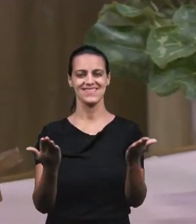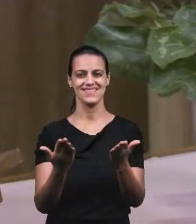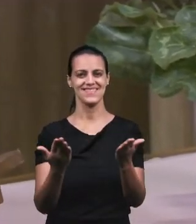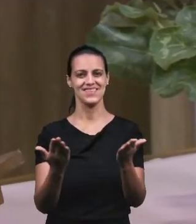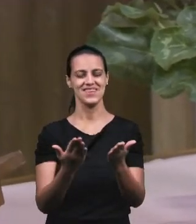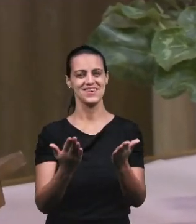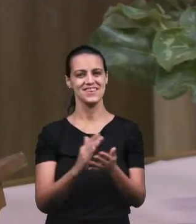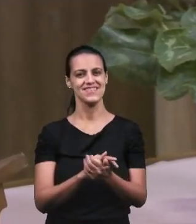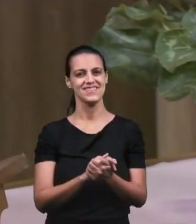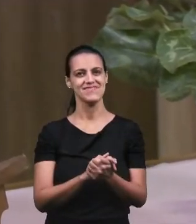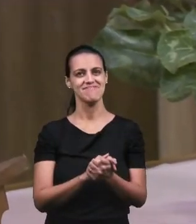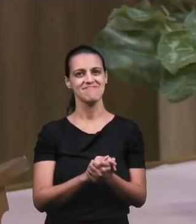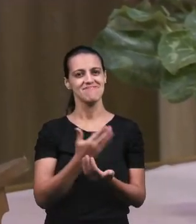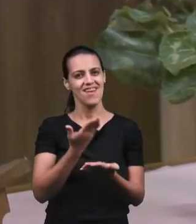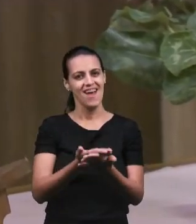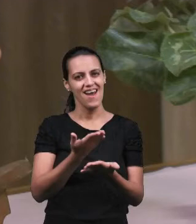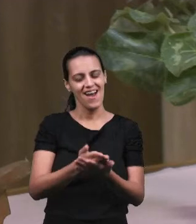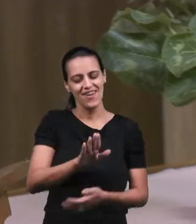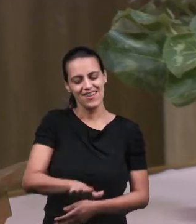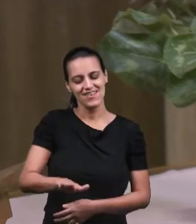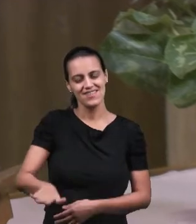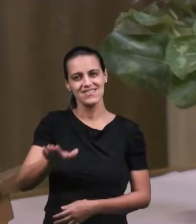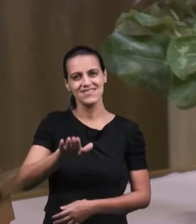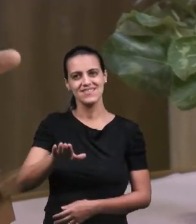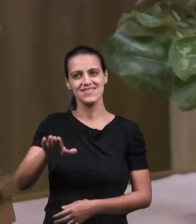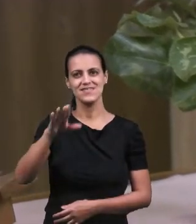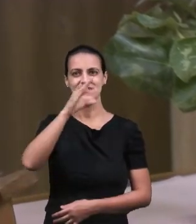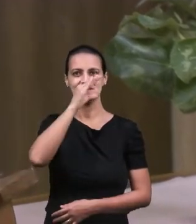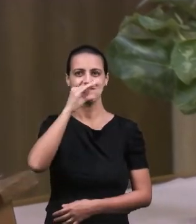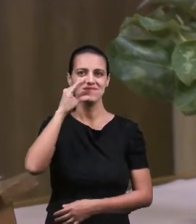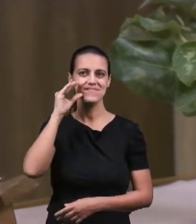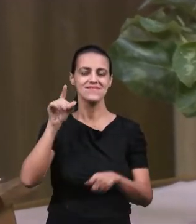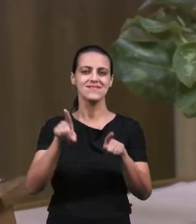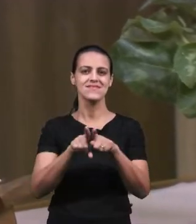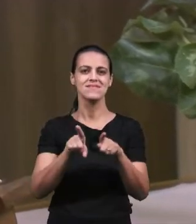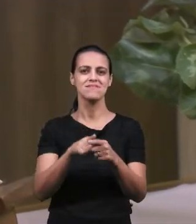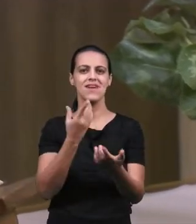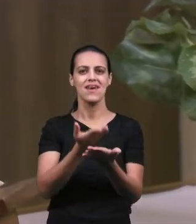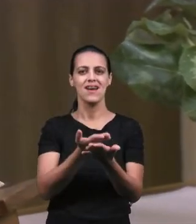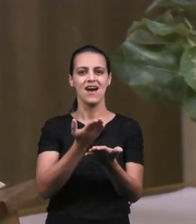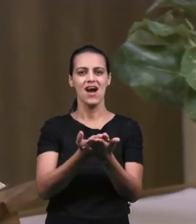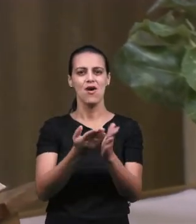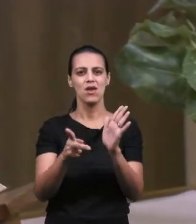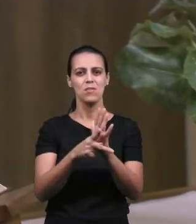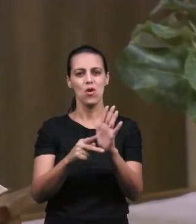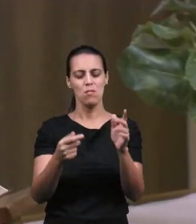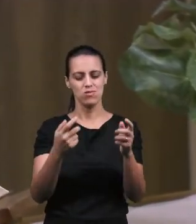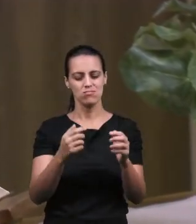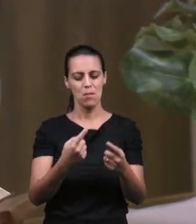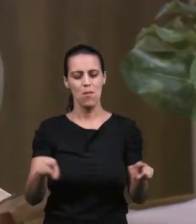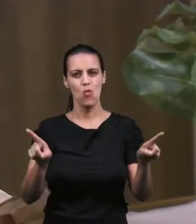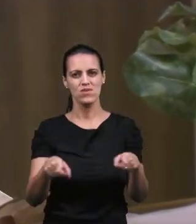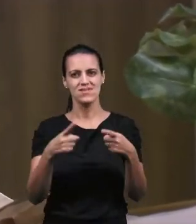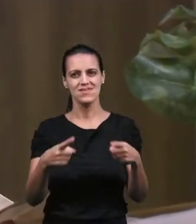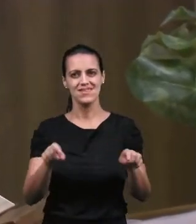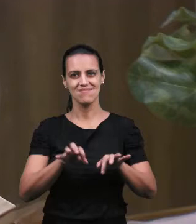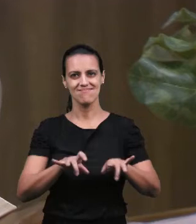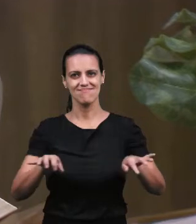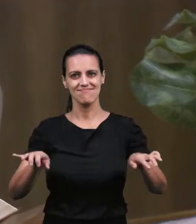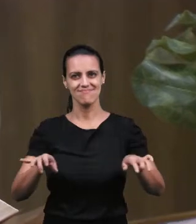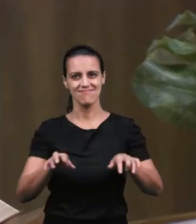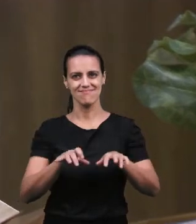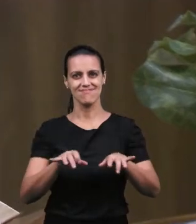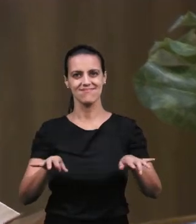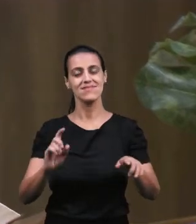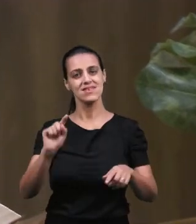passer donc l'étude pour les enfants intermédiaires et adolescents et l'étude de louanges, de musique, d'instruments de musique. Et à la fin,